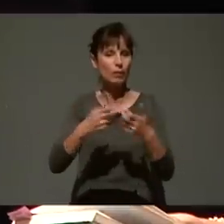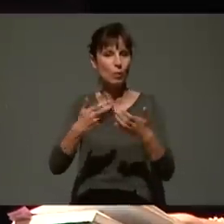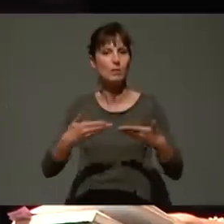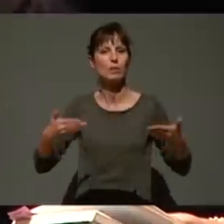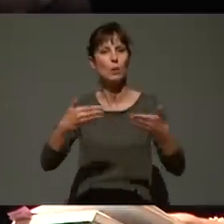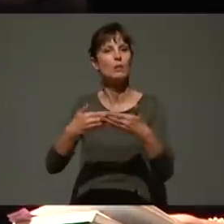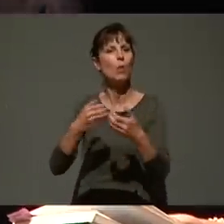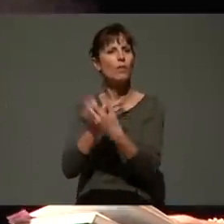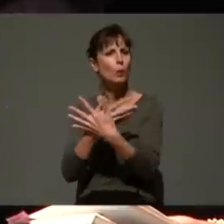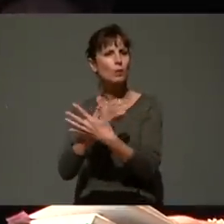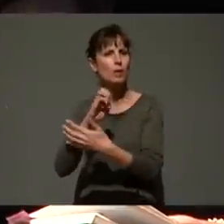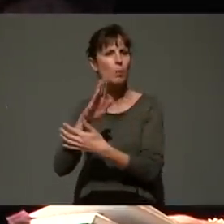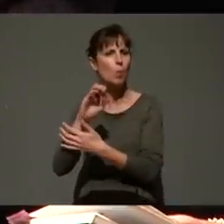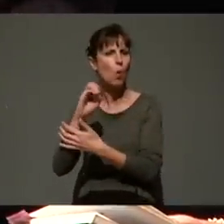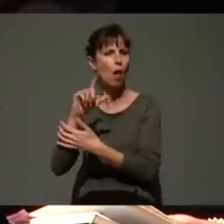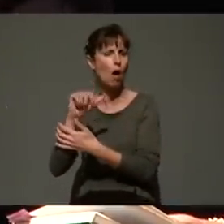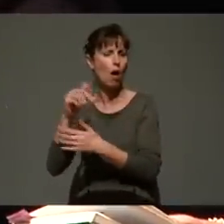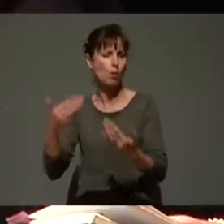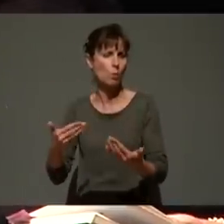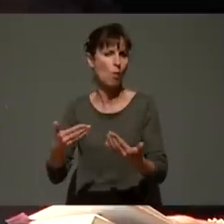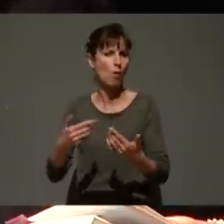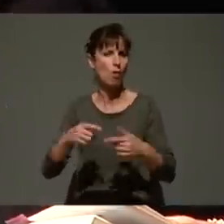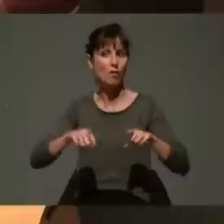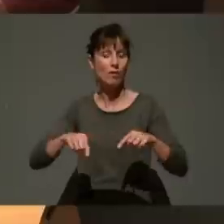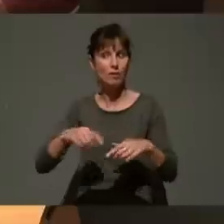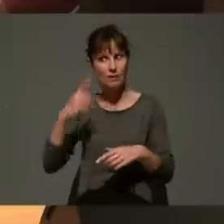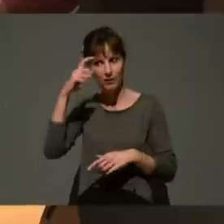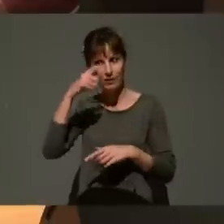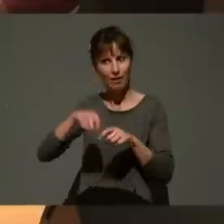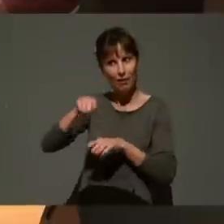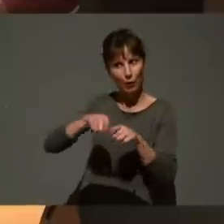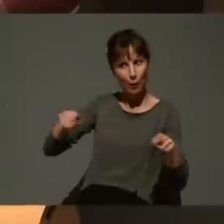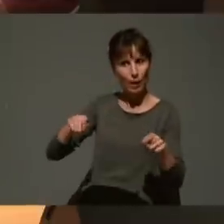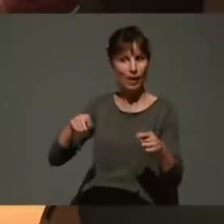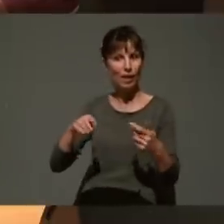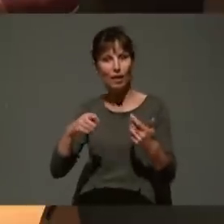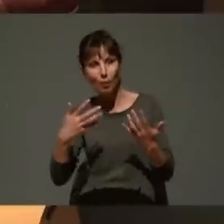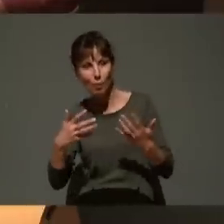d'Ebola. Donc il faut aussi tenir compte de tous ces facteurs-là pour juger des bienfaits sur une population.